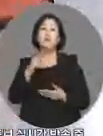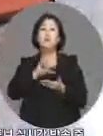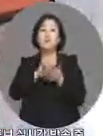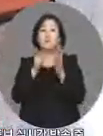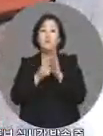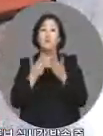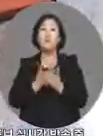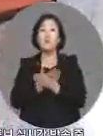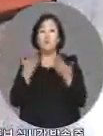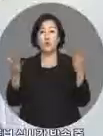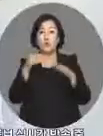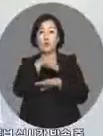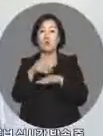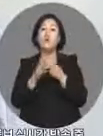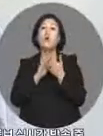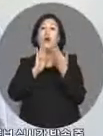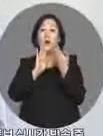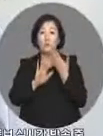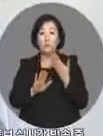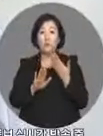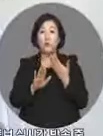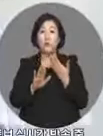전달됩니다. 앞으로 더